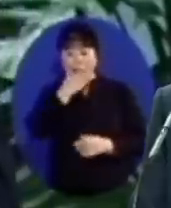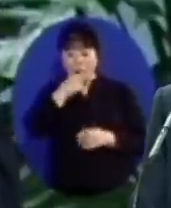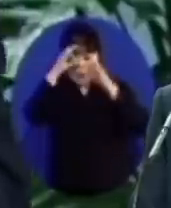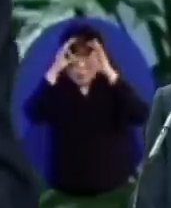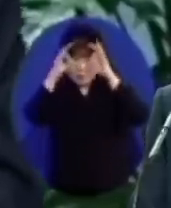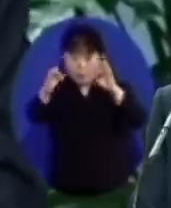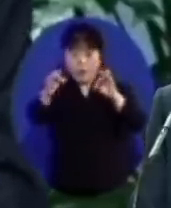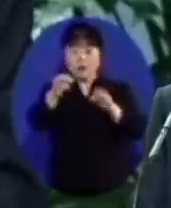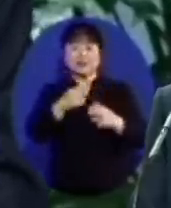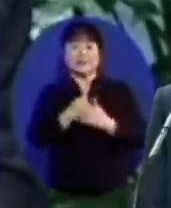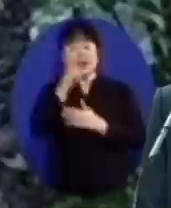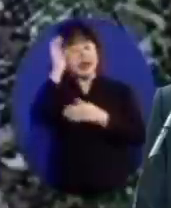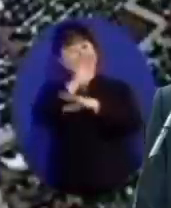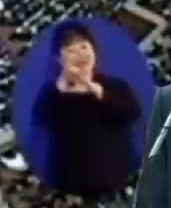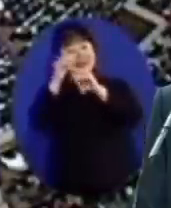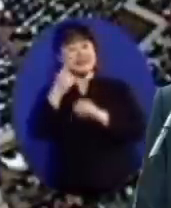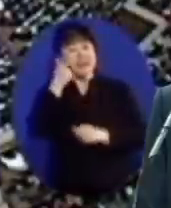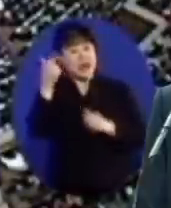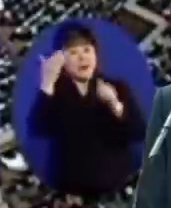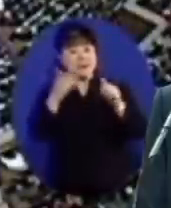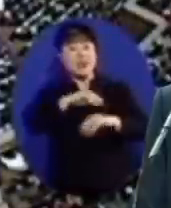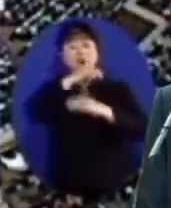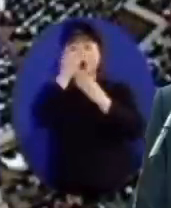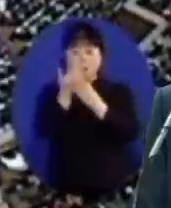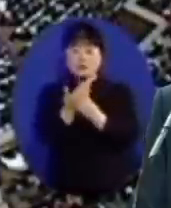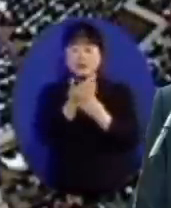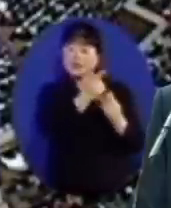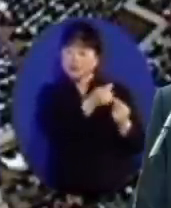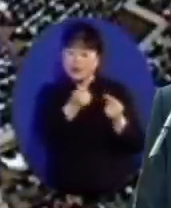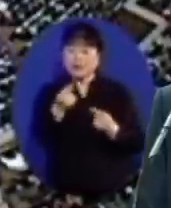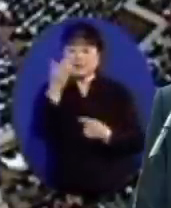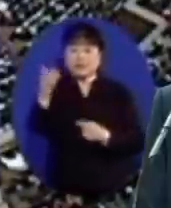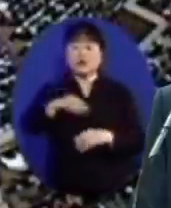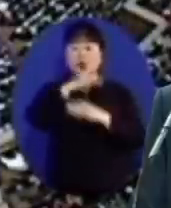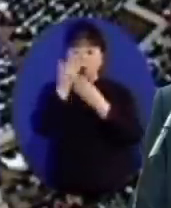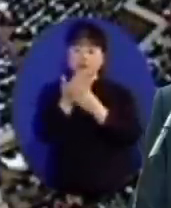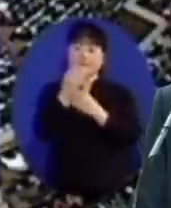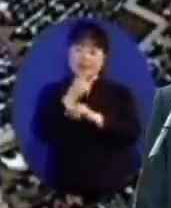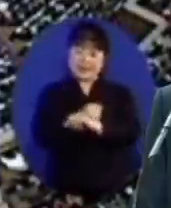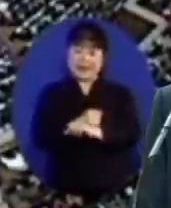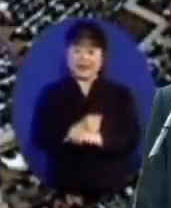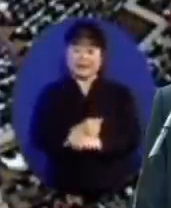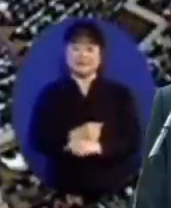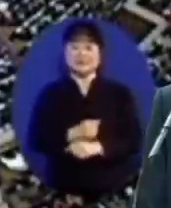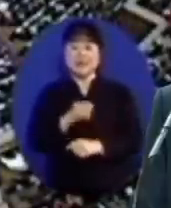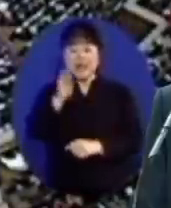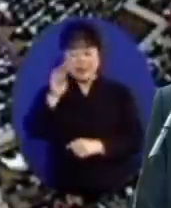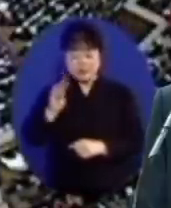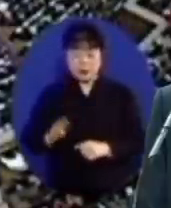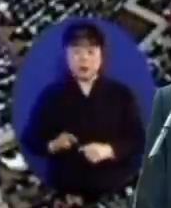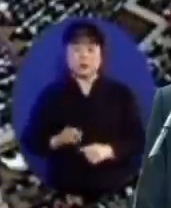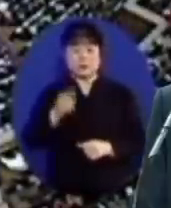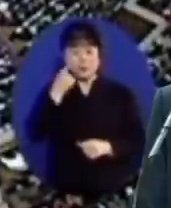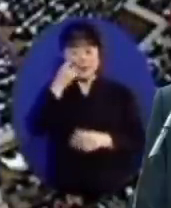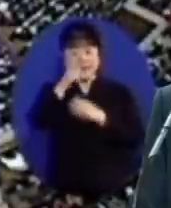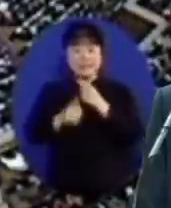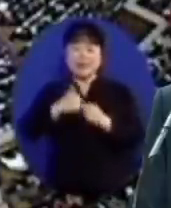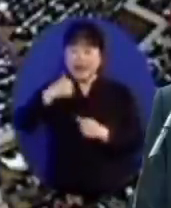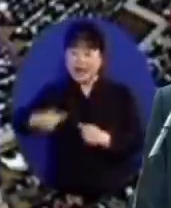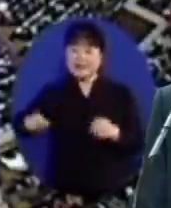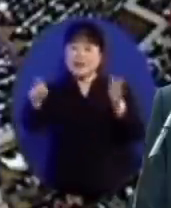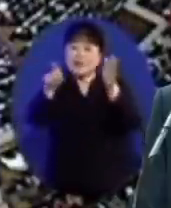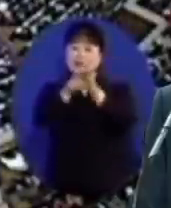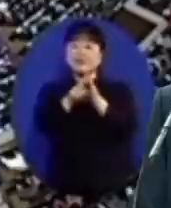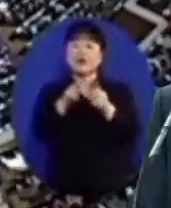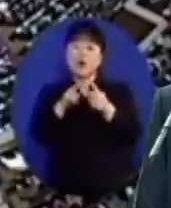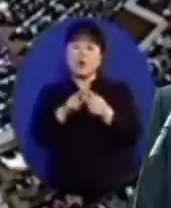48절에 그러므로 하늘에 계신 너희 아버지의 온전하심 같이 너희도 온전하라. 에베소 4장 13절에 우리가 다 하나님의 아들을 믿는